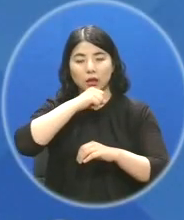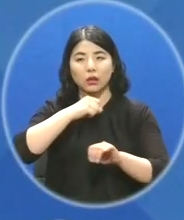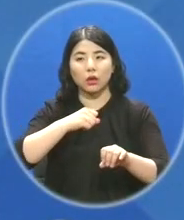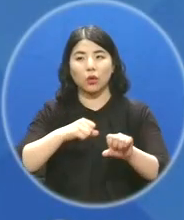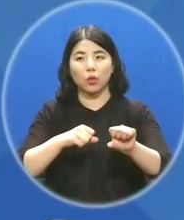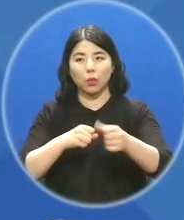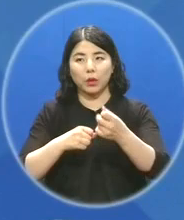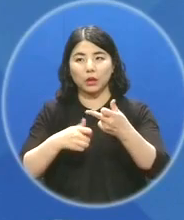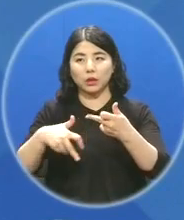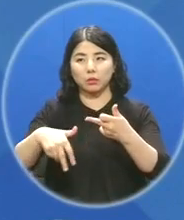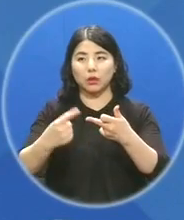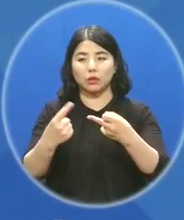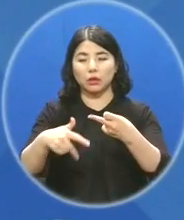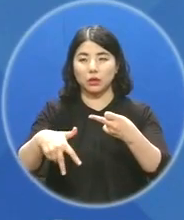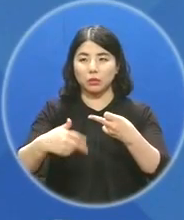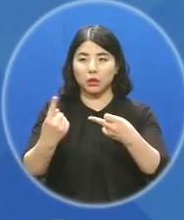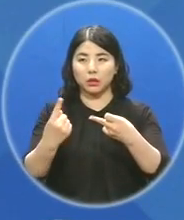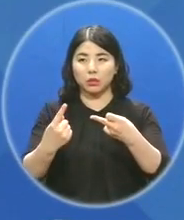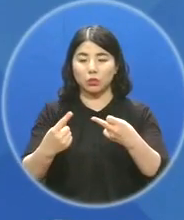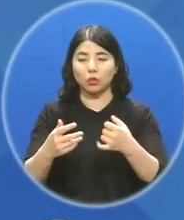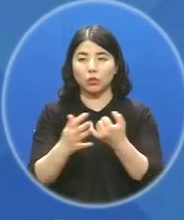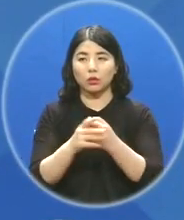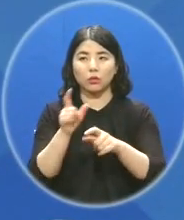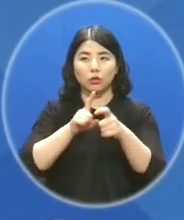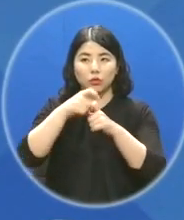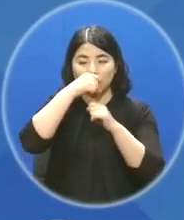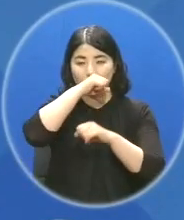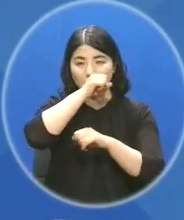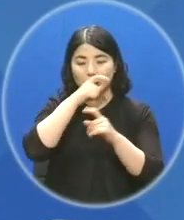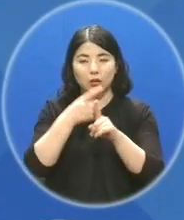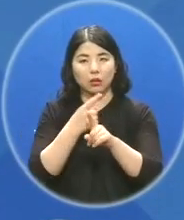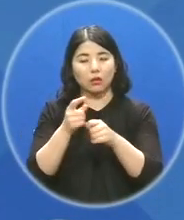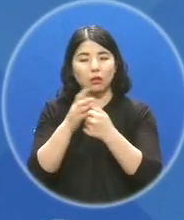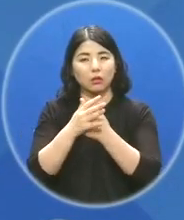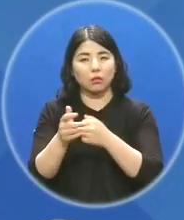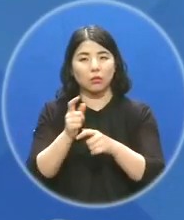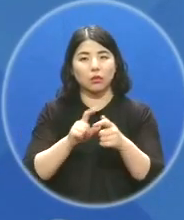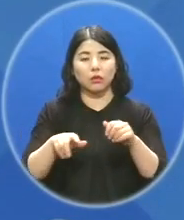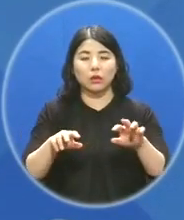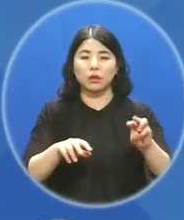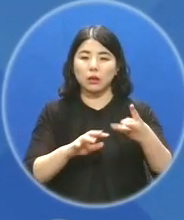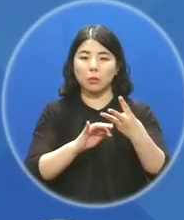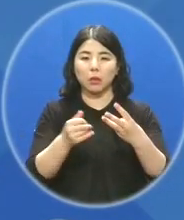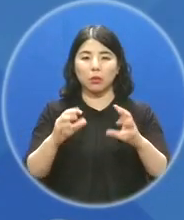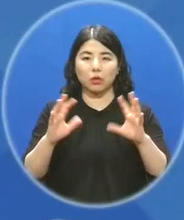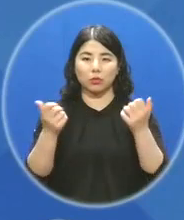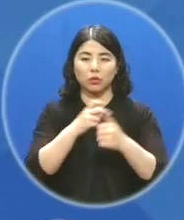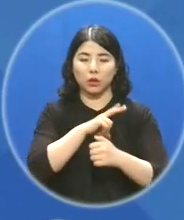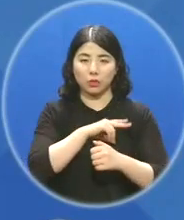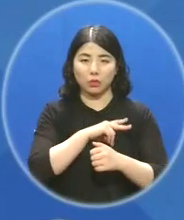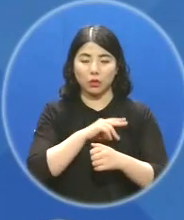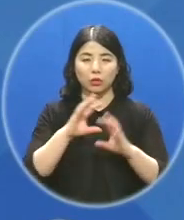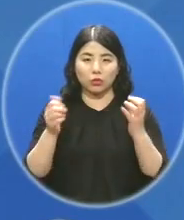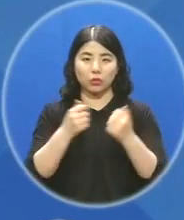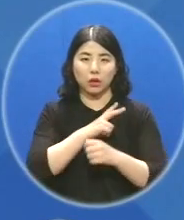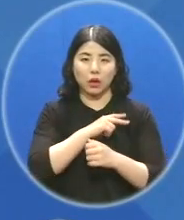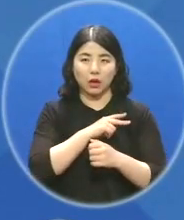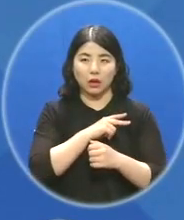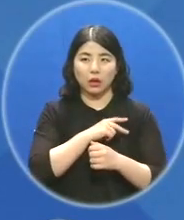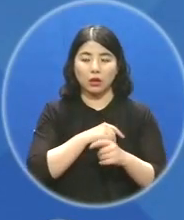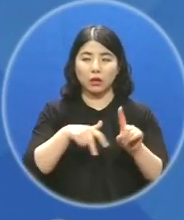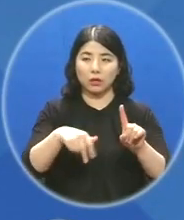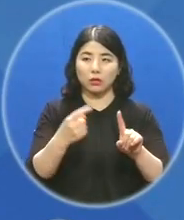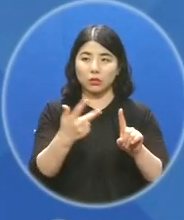평 예산 때문에 지금 뭐 거의 이제 많이 늘 건데 300명의 국회의원들. 그러니까 국회의원 한 명이 1조